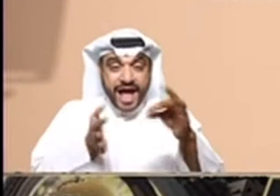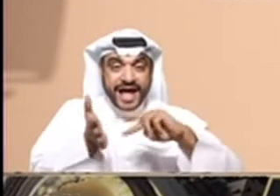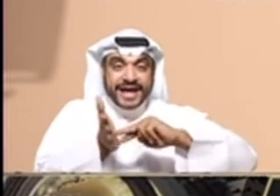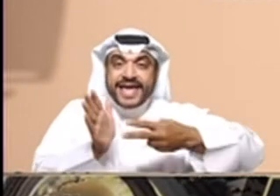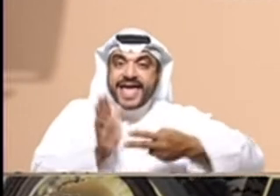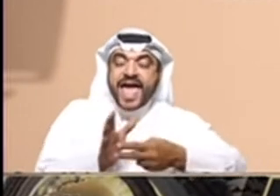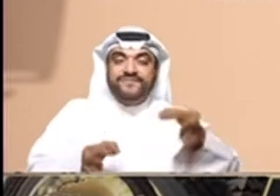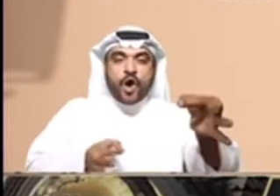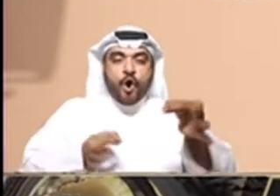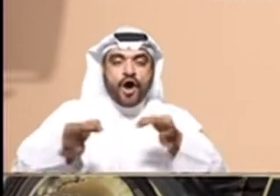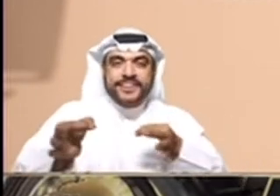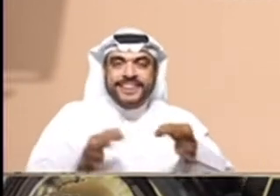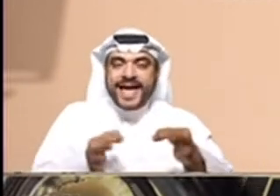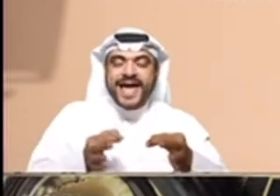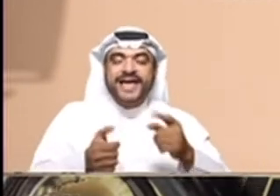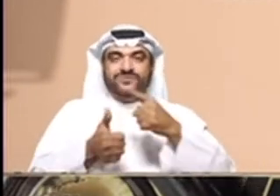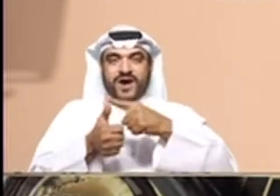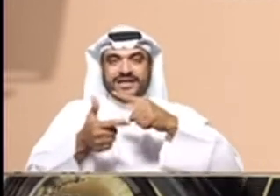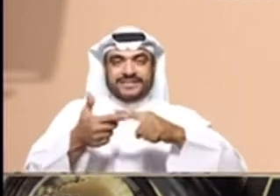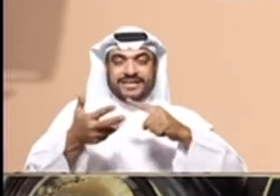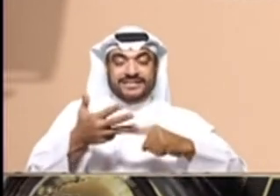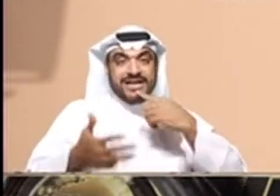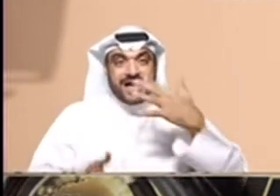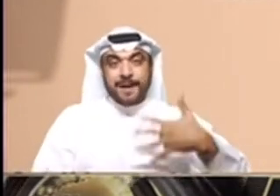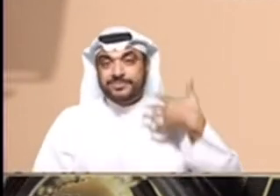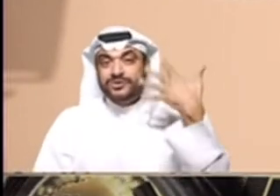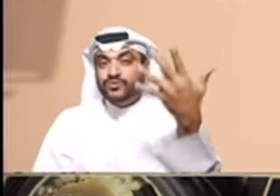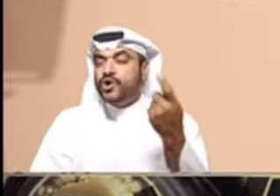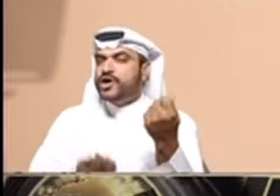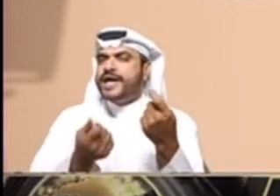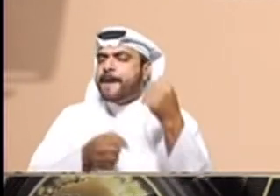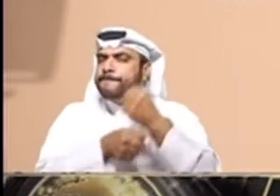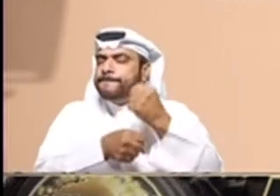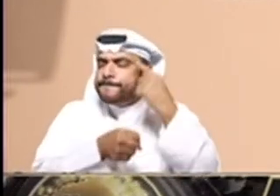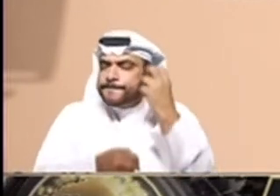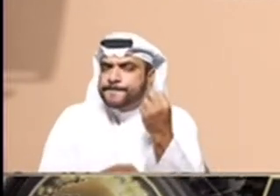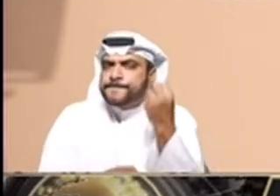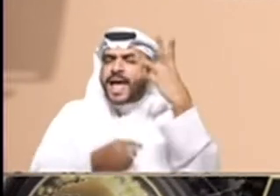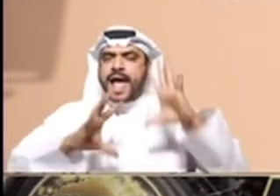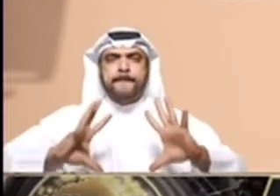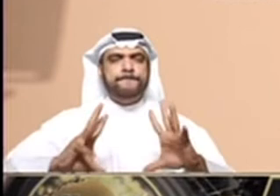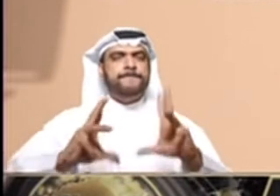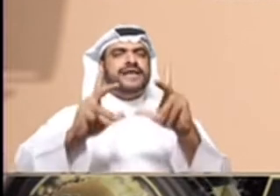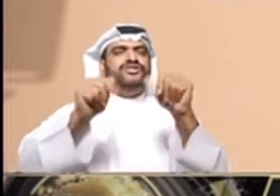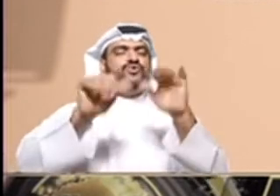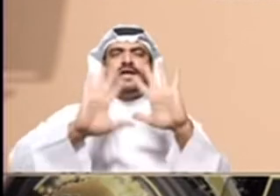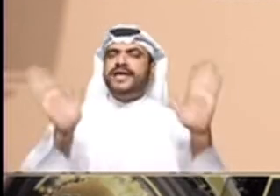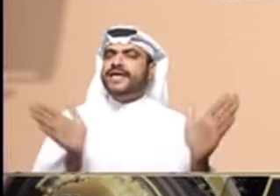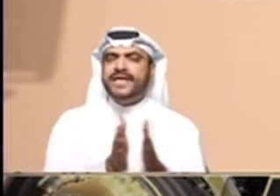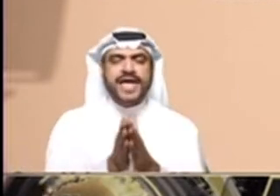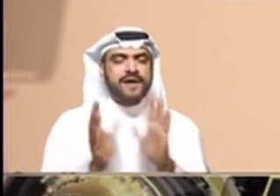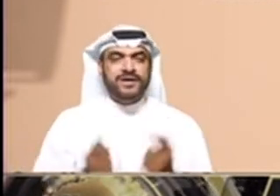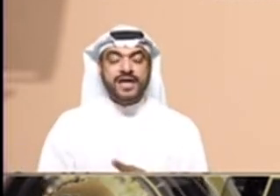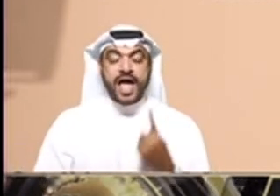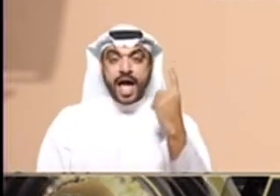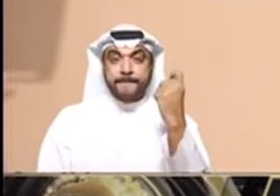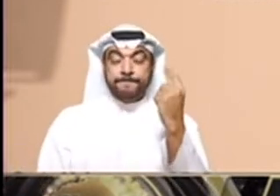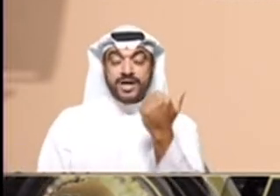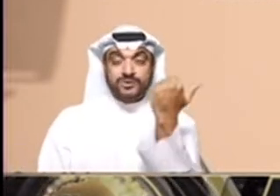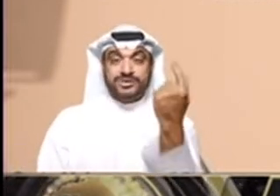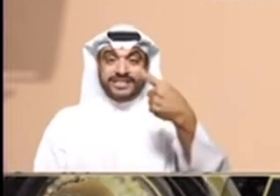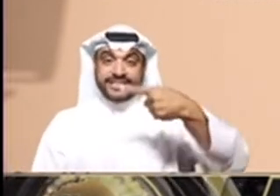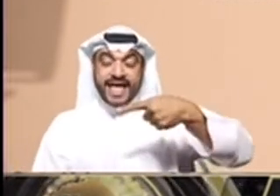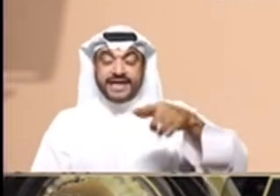خمسية متتابعة متكاملة تصل تكاليف المشاريع المدرجة في أولها إلى حوالي 116